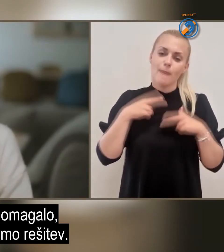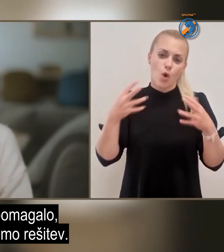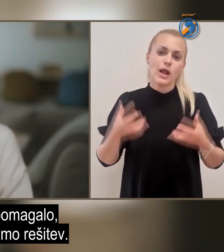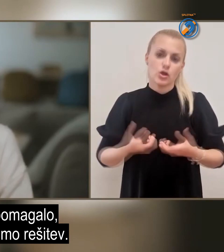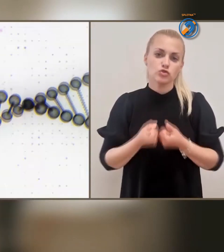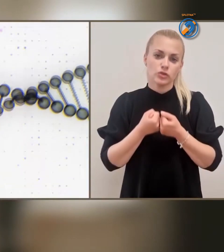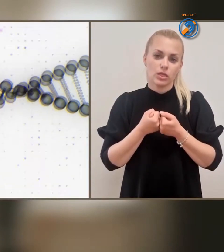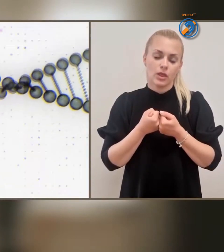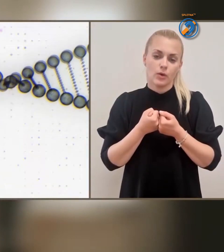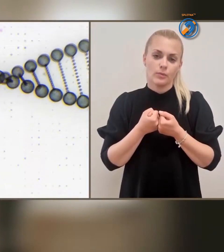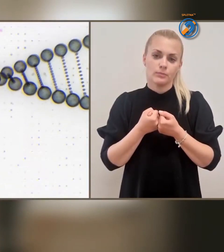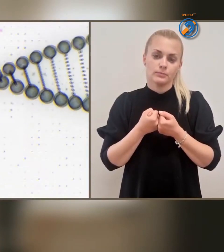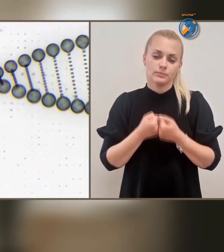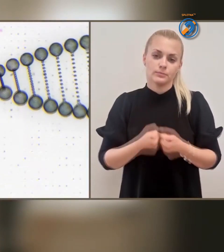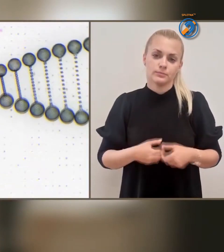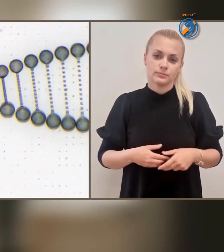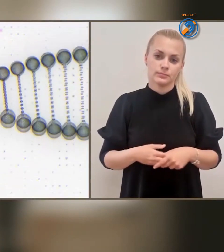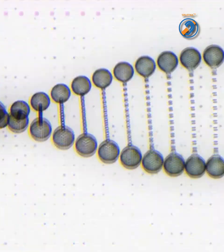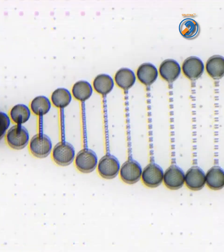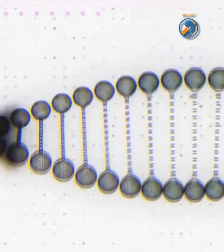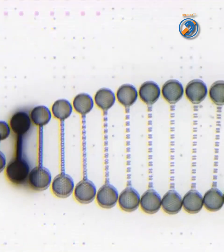imamo rešitev.